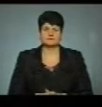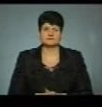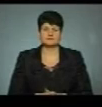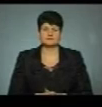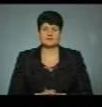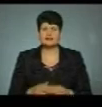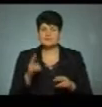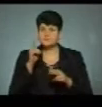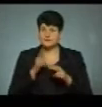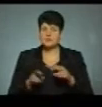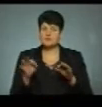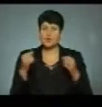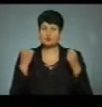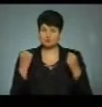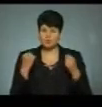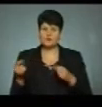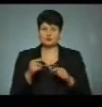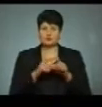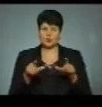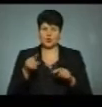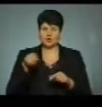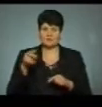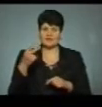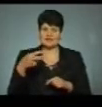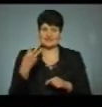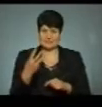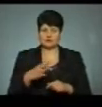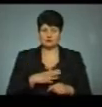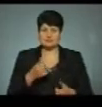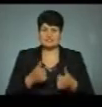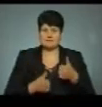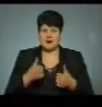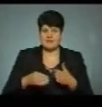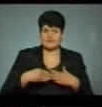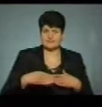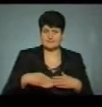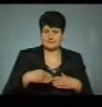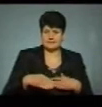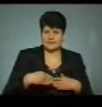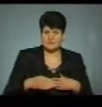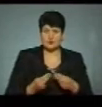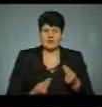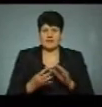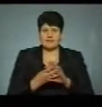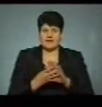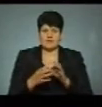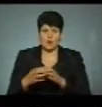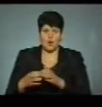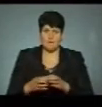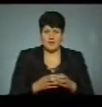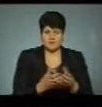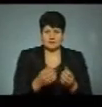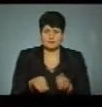І на завершення про спорт. У Тернопільській школі номер 23 відбулися змагання з настільного тенісу. Грали 9 команд, які беруть